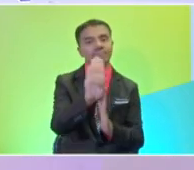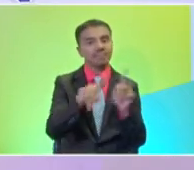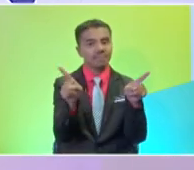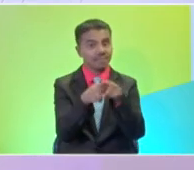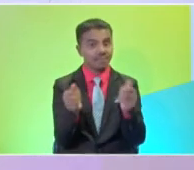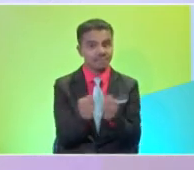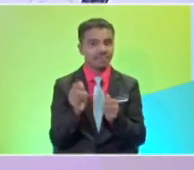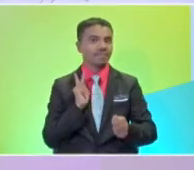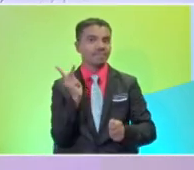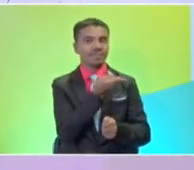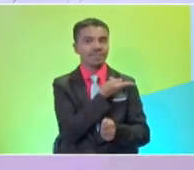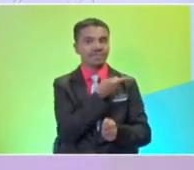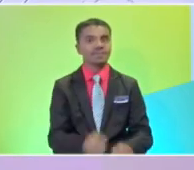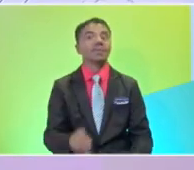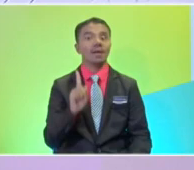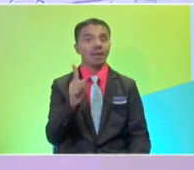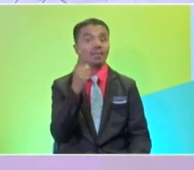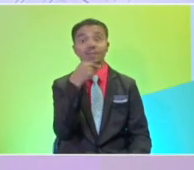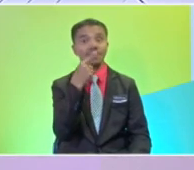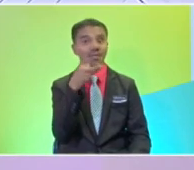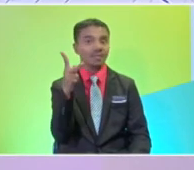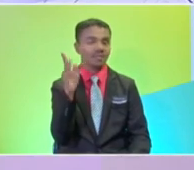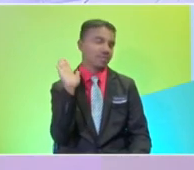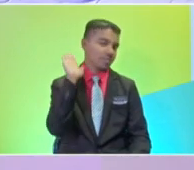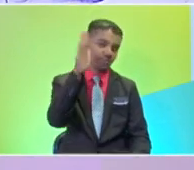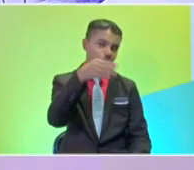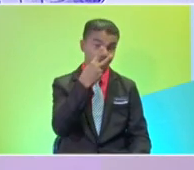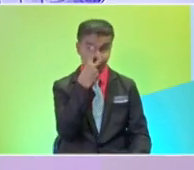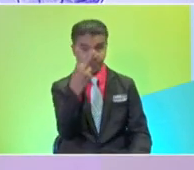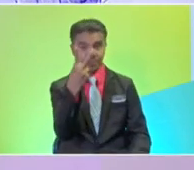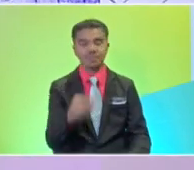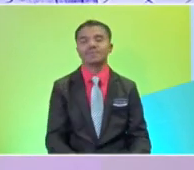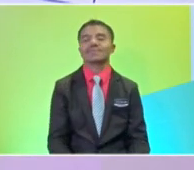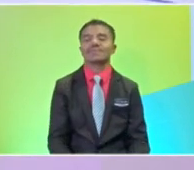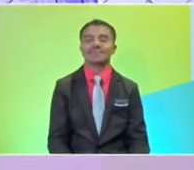ini ha Siapakah guru kita Jom kita saksikan profil guru